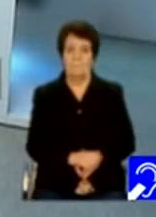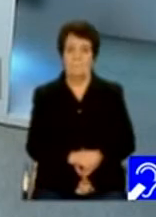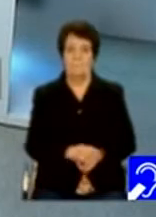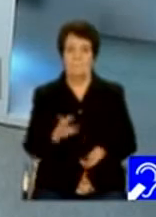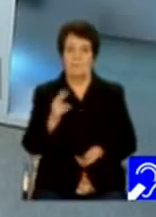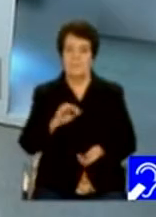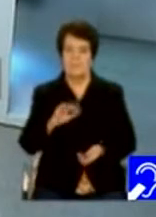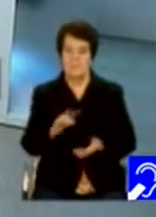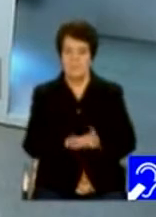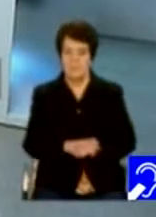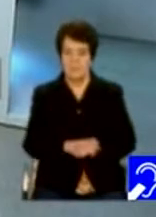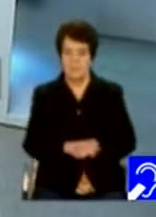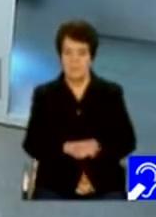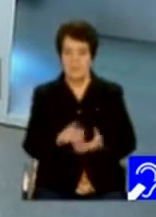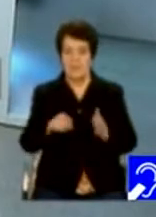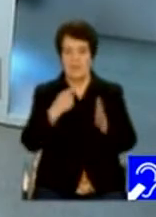Deci,